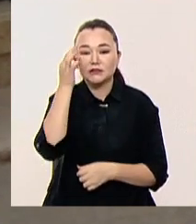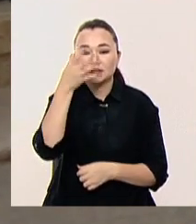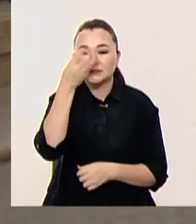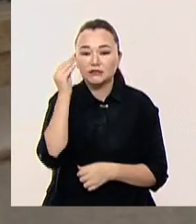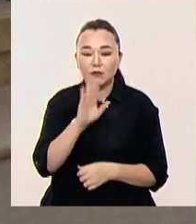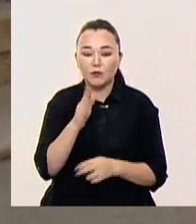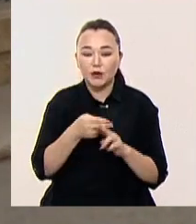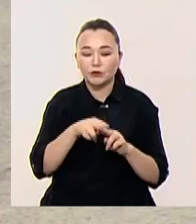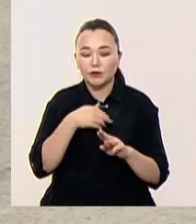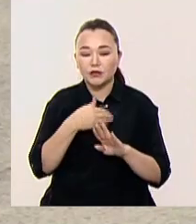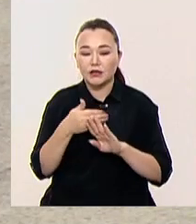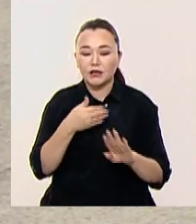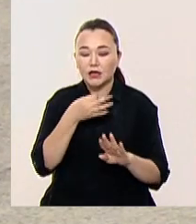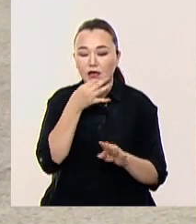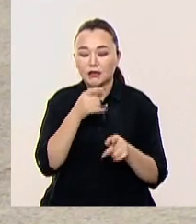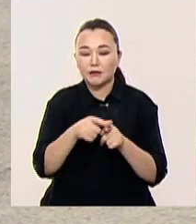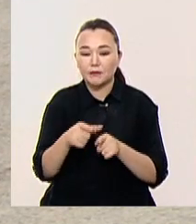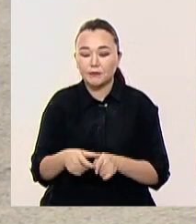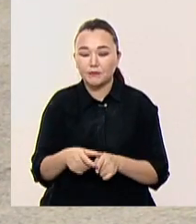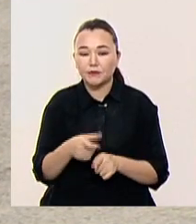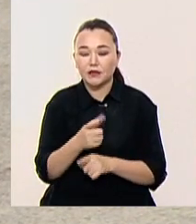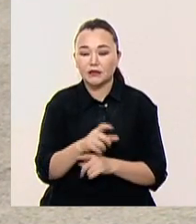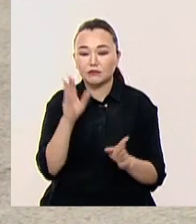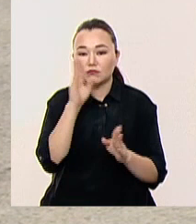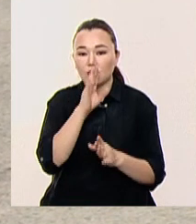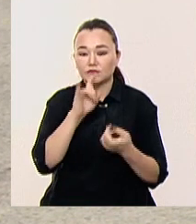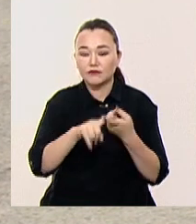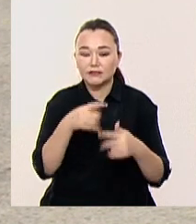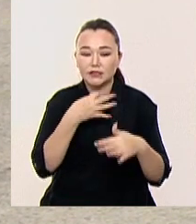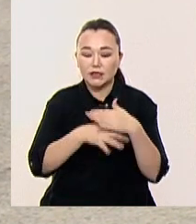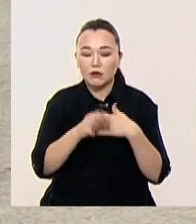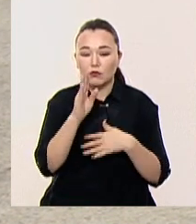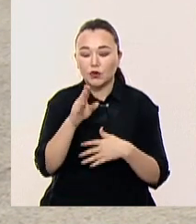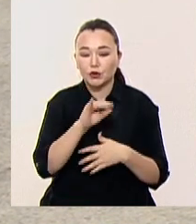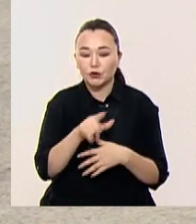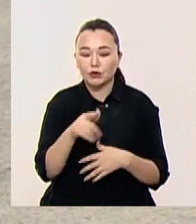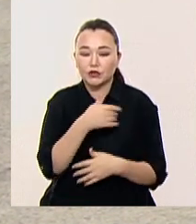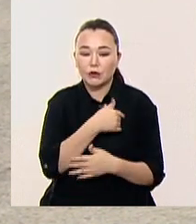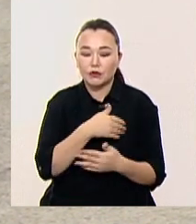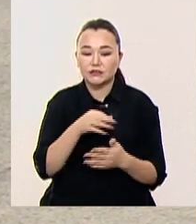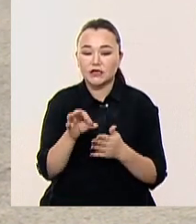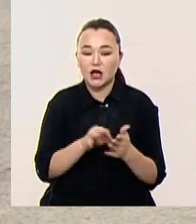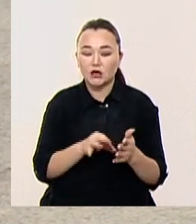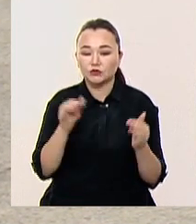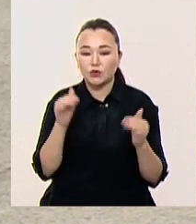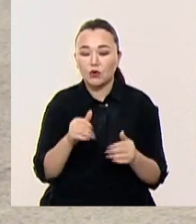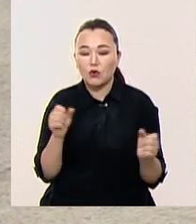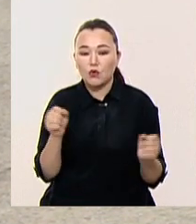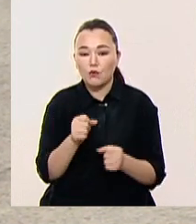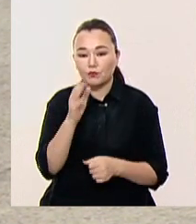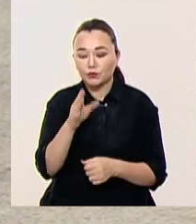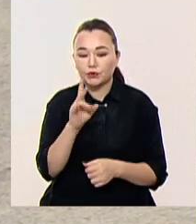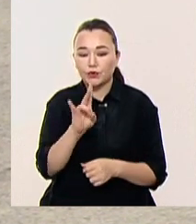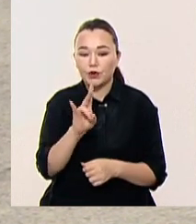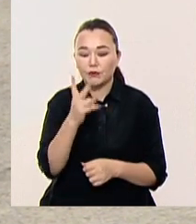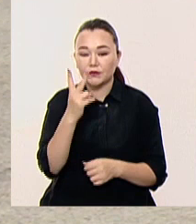да биыл ертерек қамдандым. Синоптиктердің болжамынша алдағы аптада оңтүстікте де температура күрт төмендейді. Айтуларынша